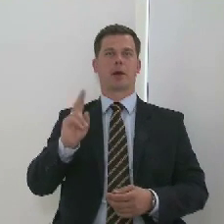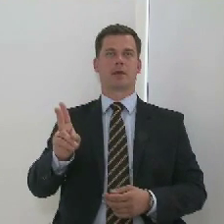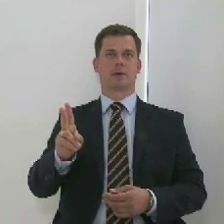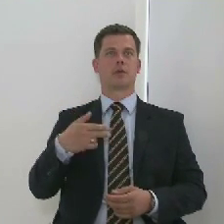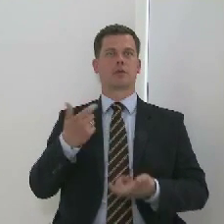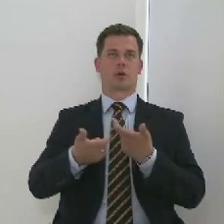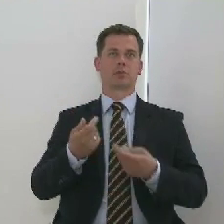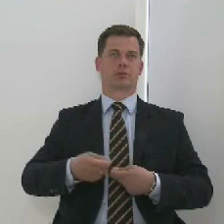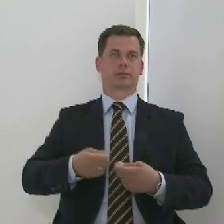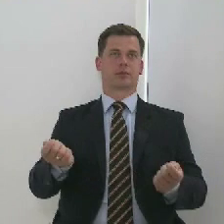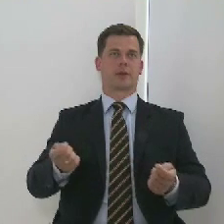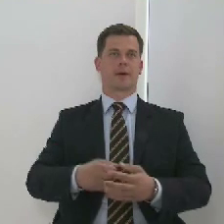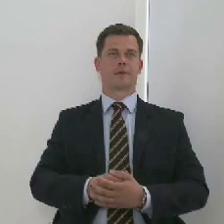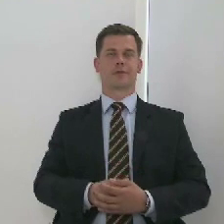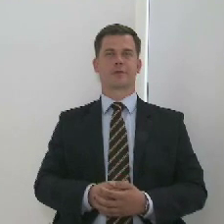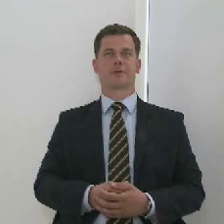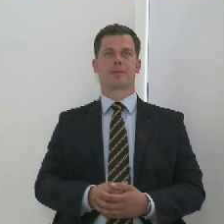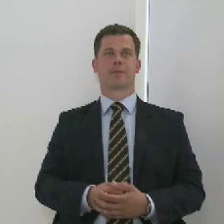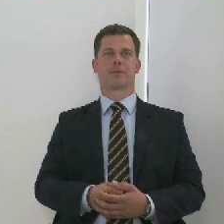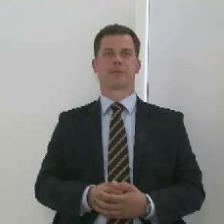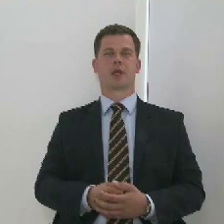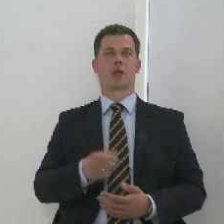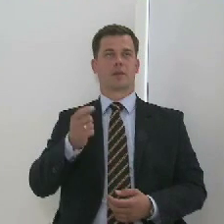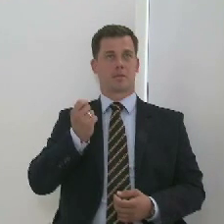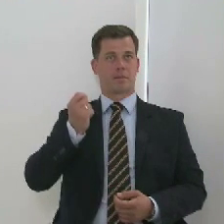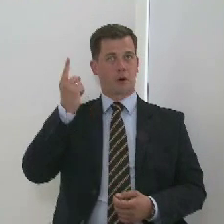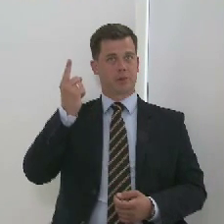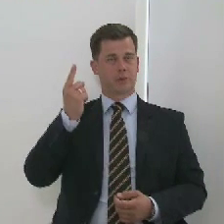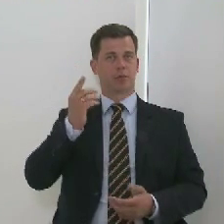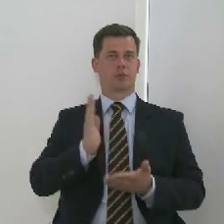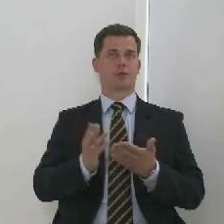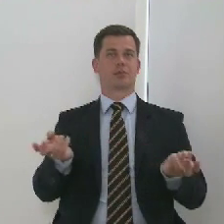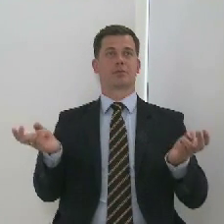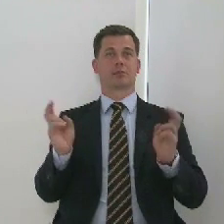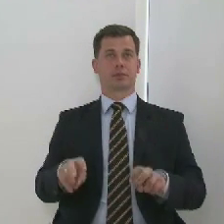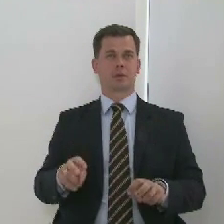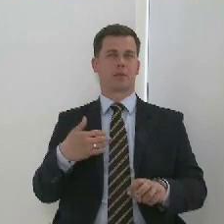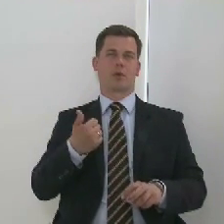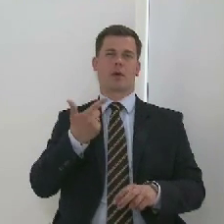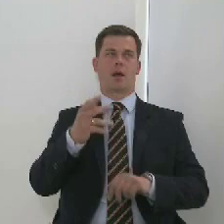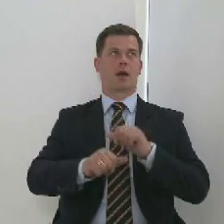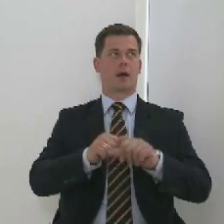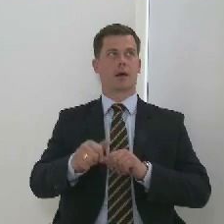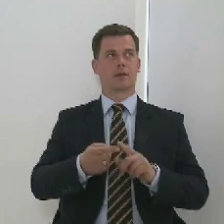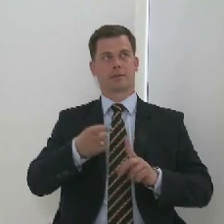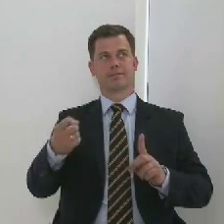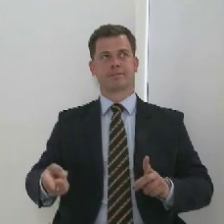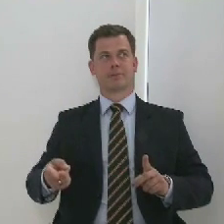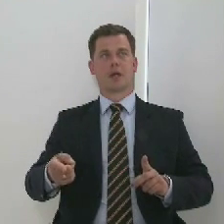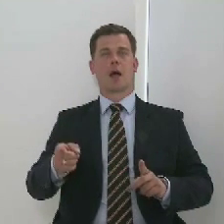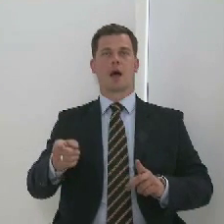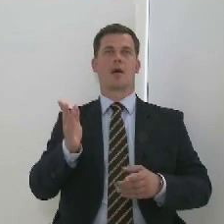życie i skomercjalizować. Od pomysłu do założenia minęło kilka lat,